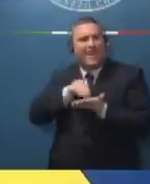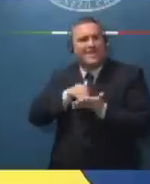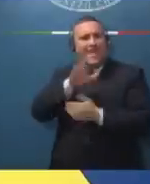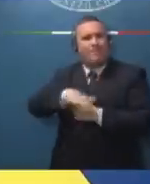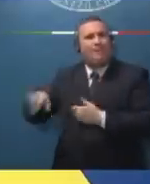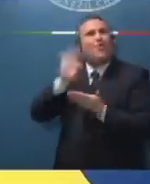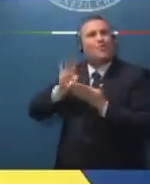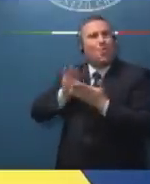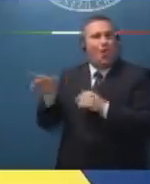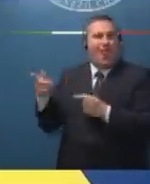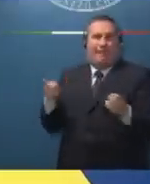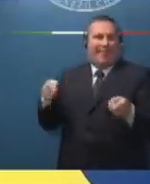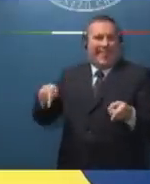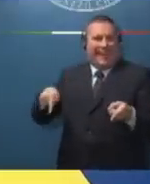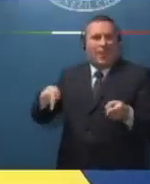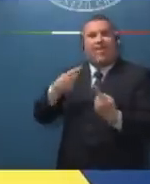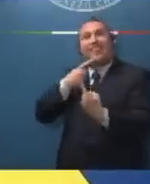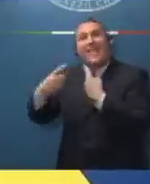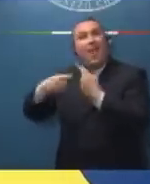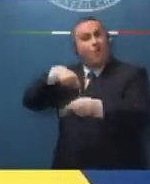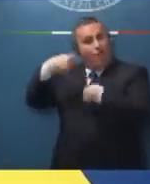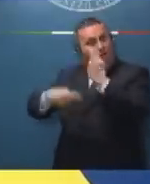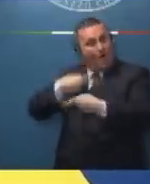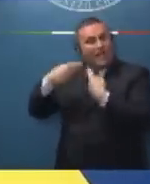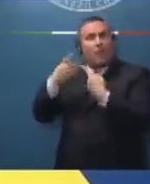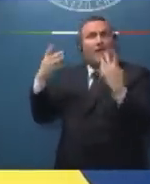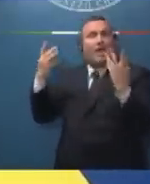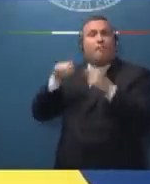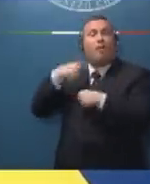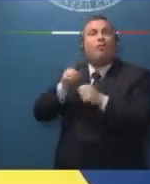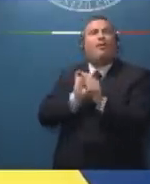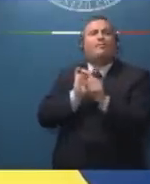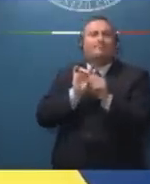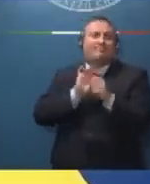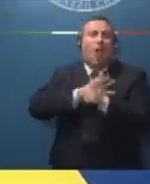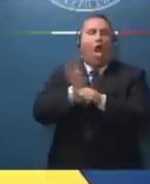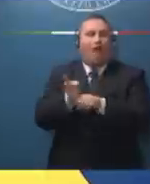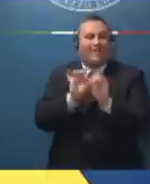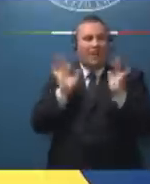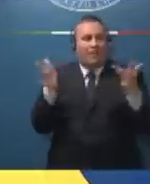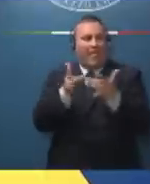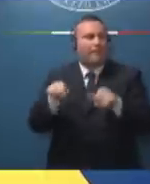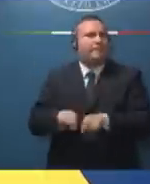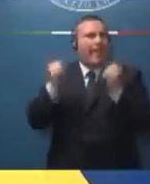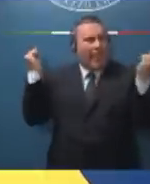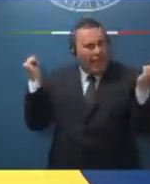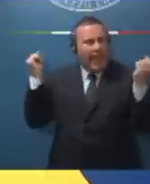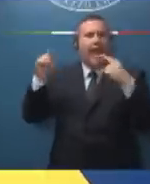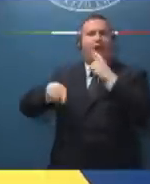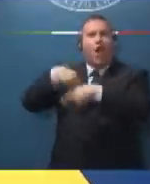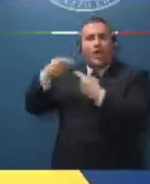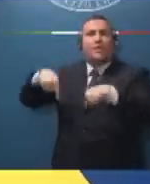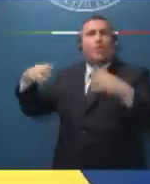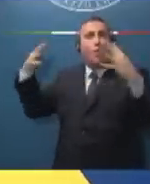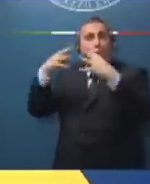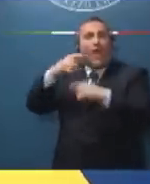di mantenere il dialogo che poi si è perso durante il covid e adesso oggi continuano a in Ucraina a causa